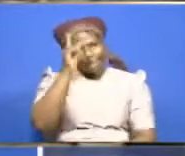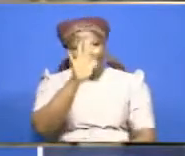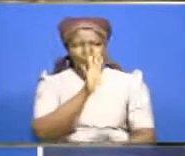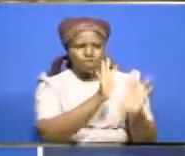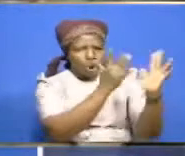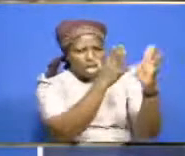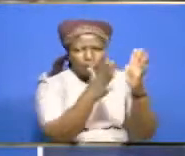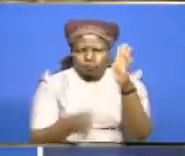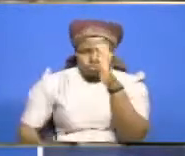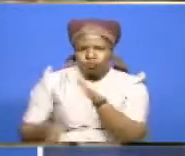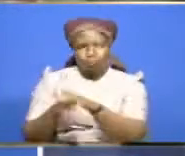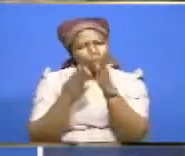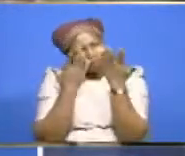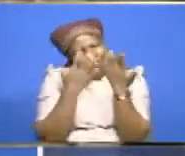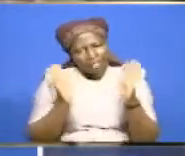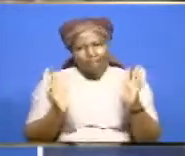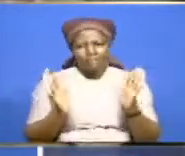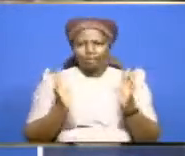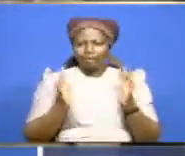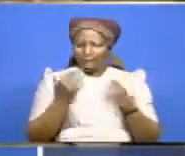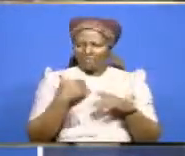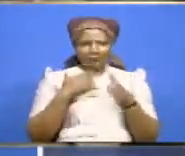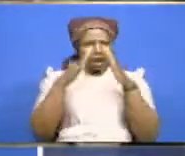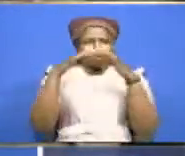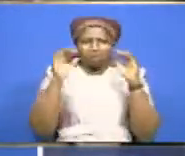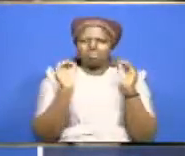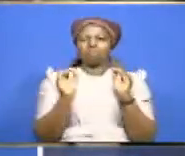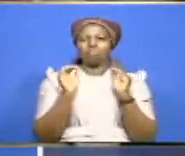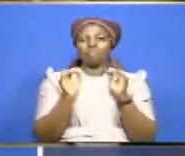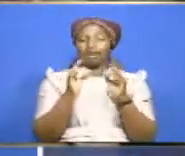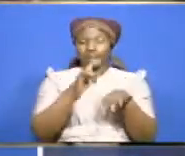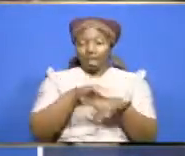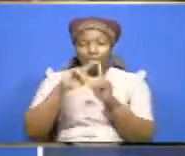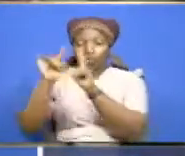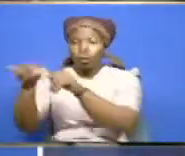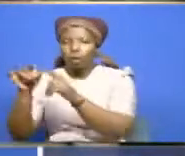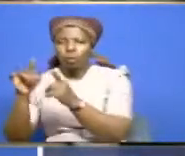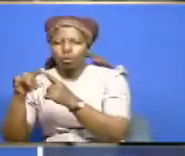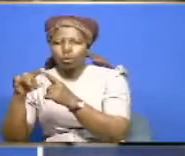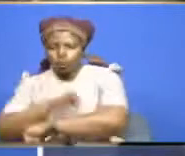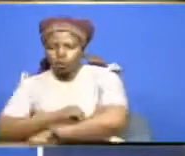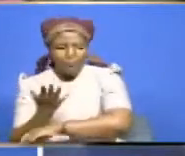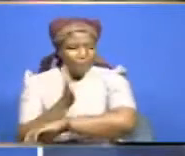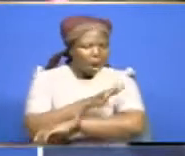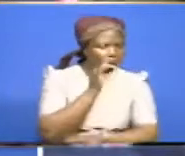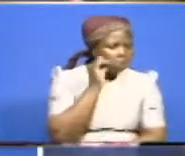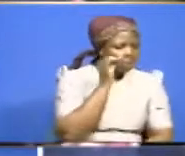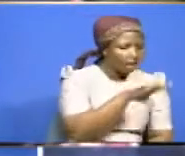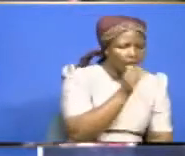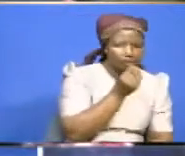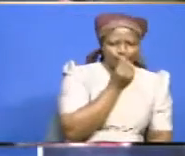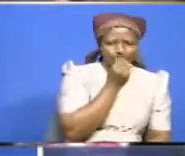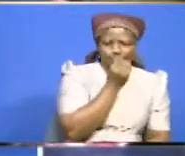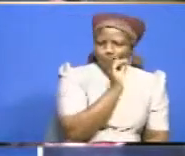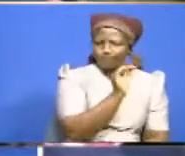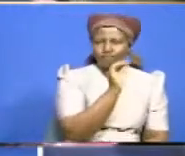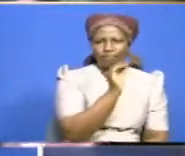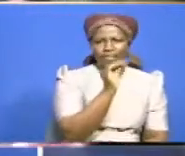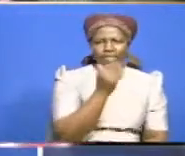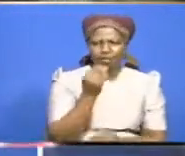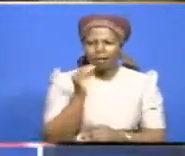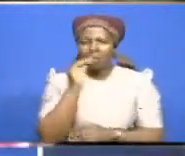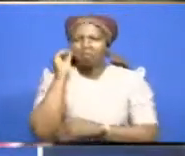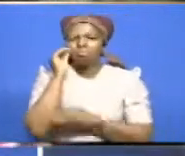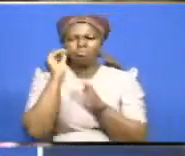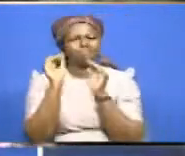msituni ama mahali walikuwa naishi hawana nyumba, ati akienda shule anarudi anapata hakuna chakula, hakuna mahali ya kuishi,